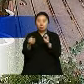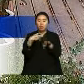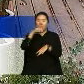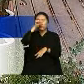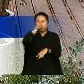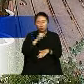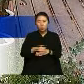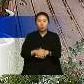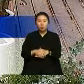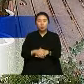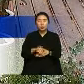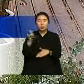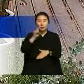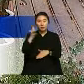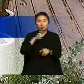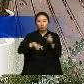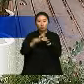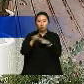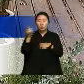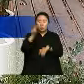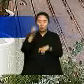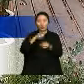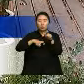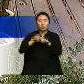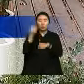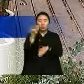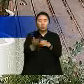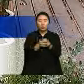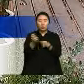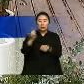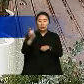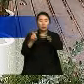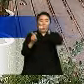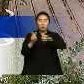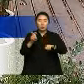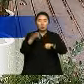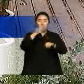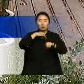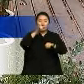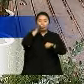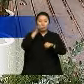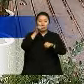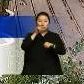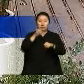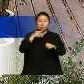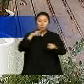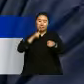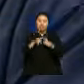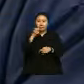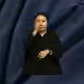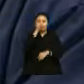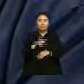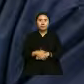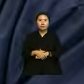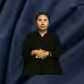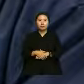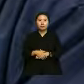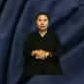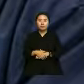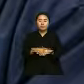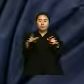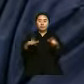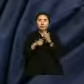당연히. 10% 인센티브에 우리가 또 10%를 또 해주니까 20% 정도의 이익이 있으니까 당연히 좋아할 수밖에 없습니다. 현재